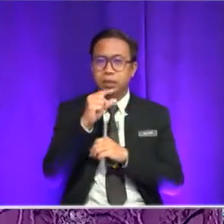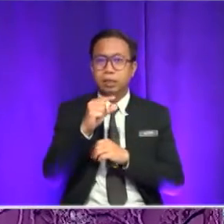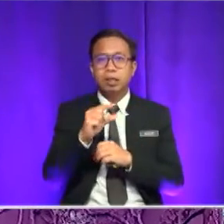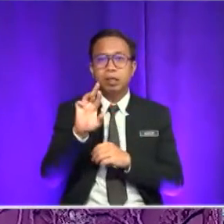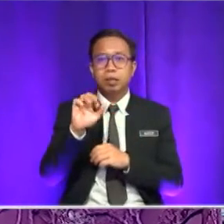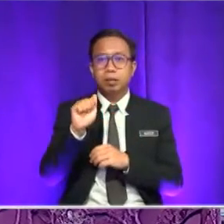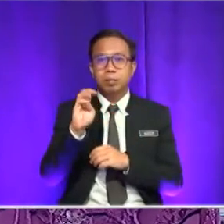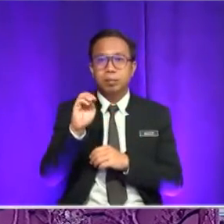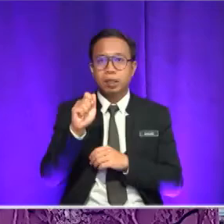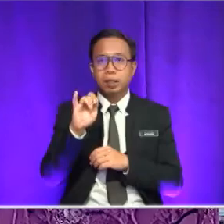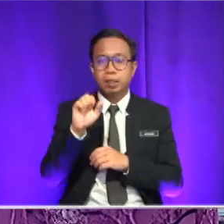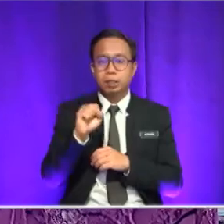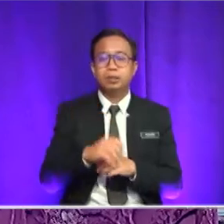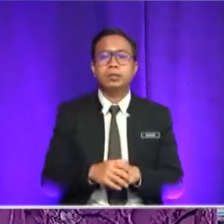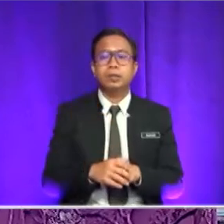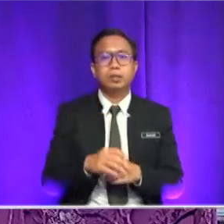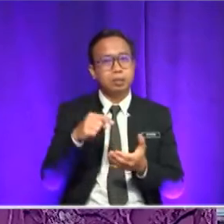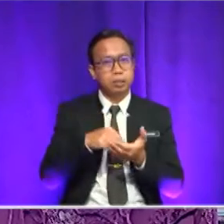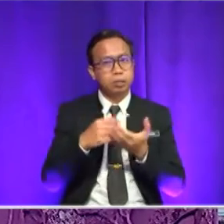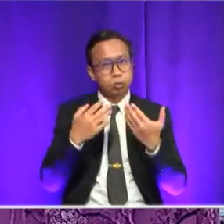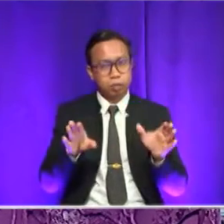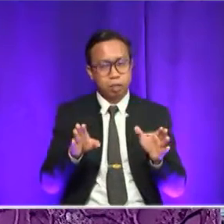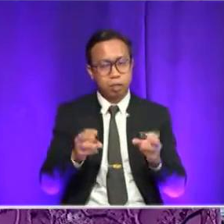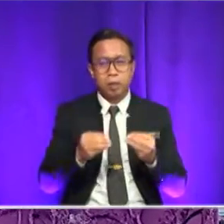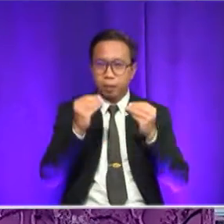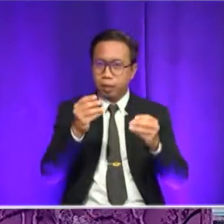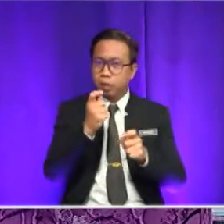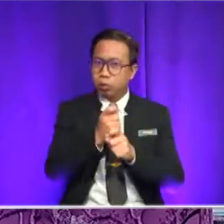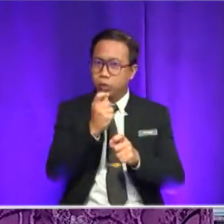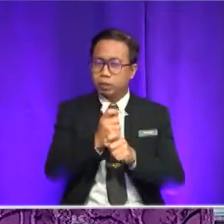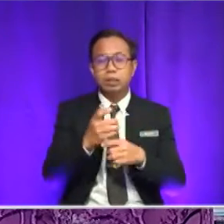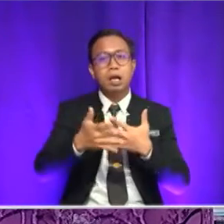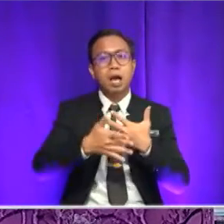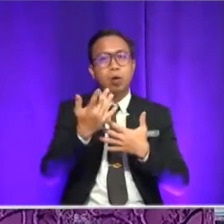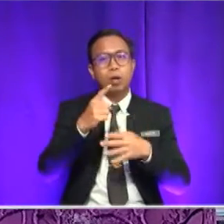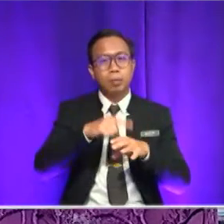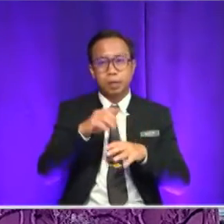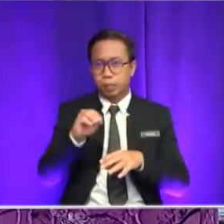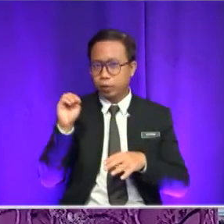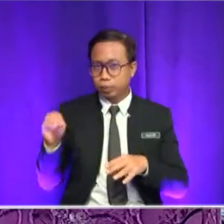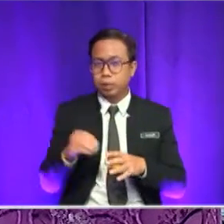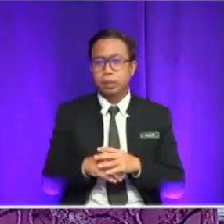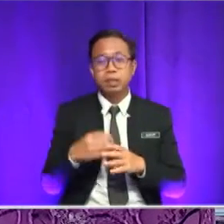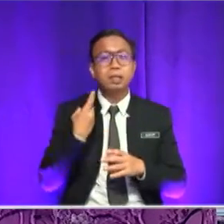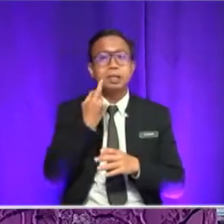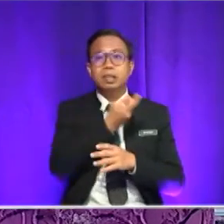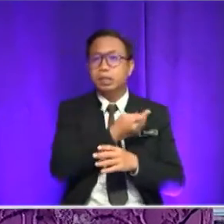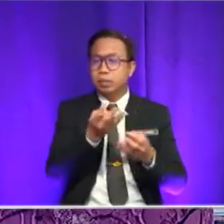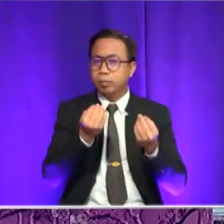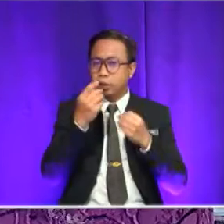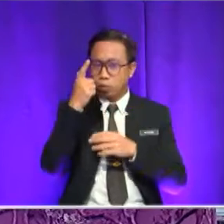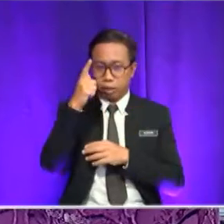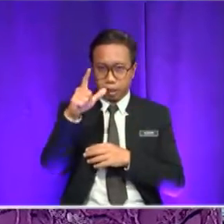kita berikan, okey, yang ini sebenarnya cikgu dah berikan tugasan lebih awal, ya, Irfan, kepada murid-murid. Kita nak lihatlah sekarang